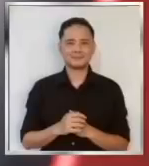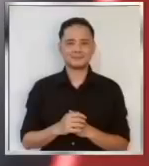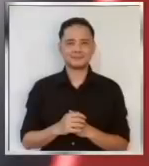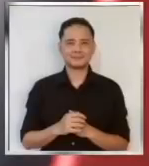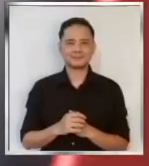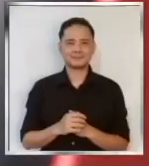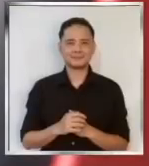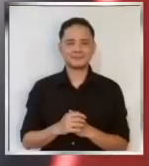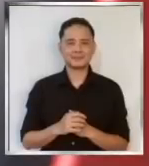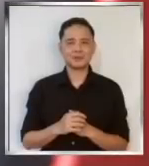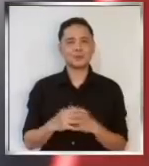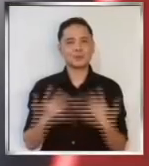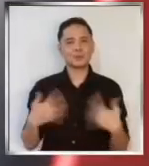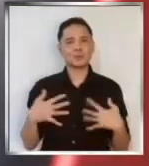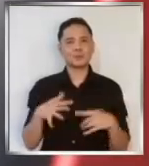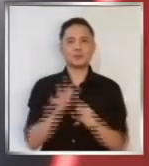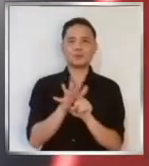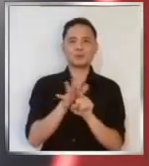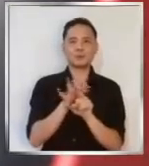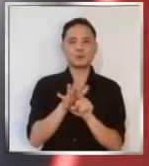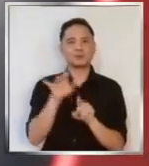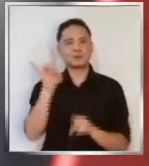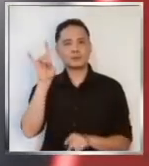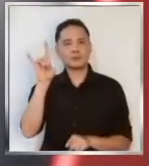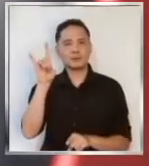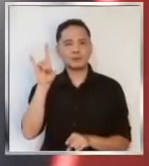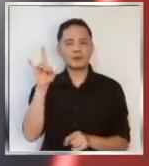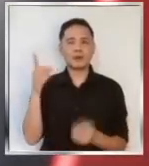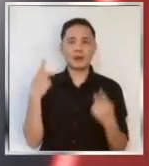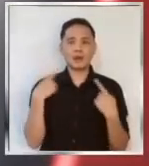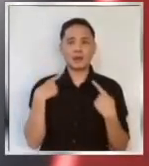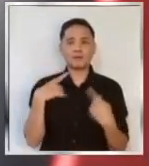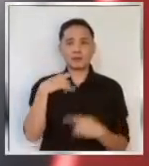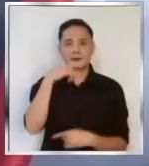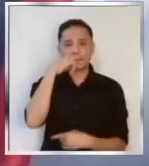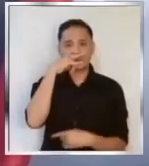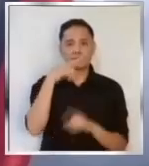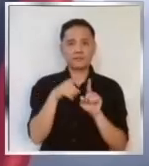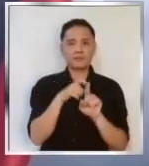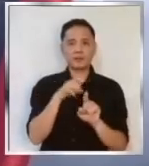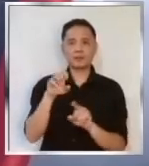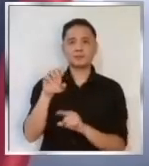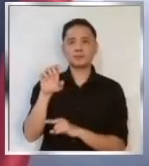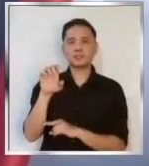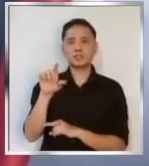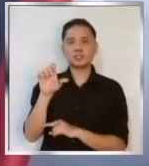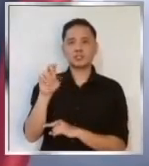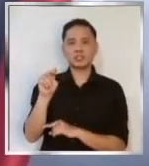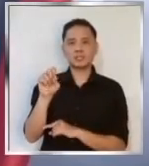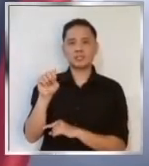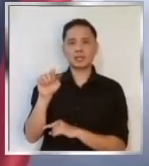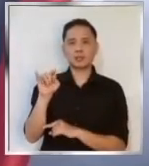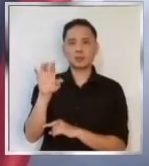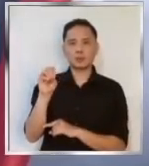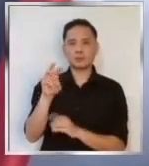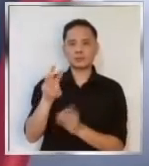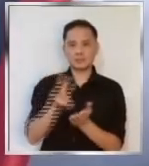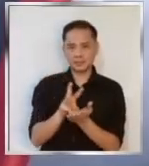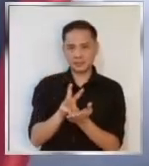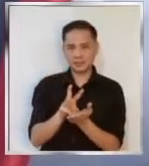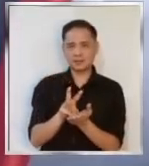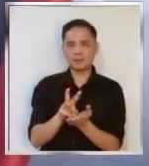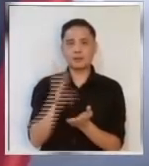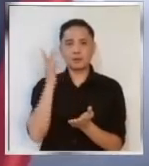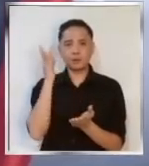Viral ngayon sa social media ang isang bata sa General Santos City. Sa edad ba namang 5, nagawa na niyang maka-order